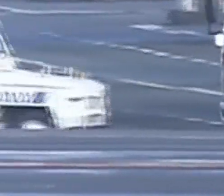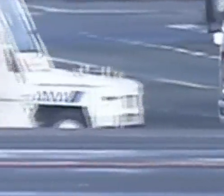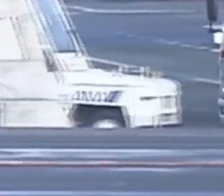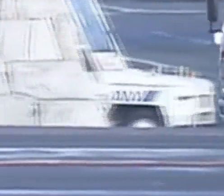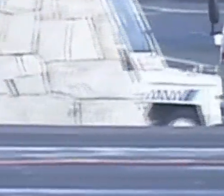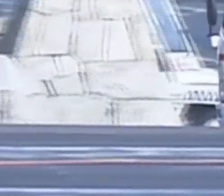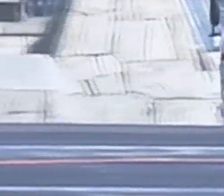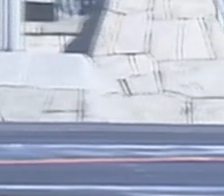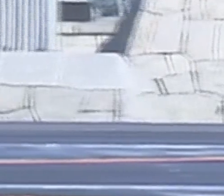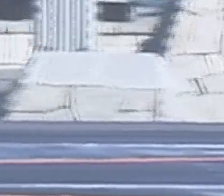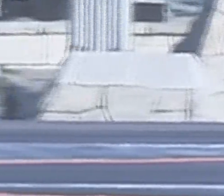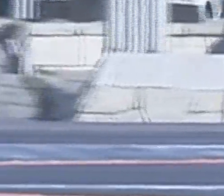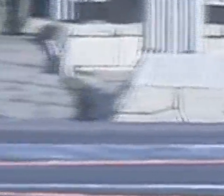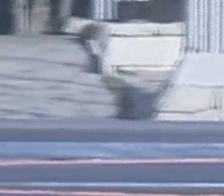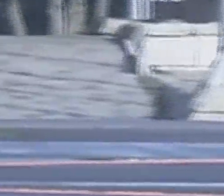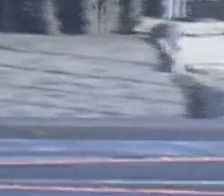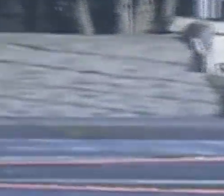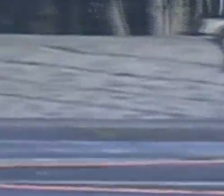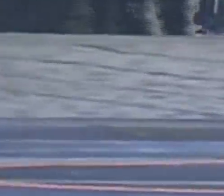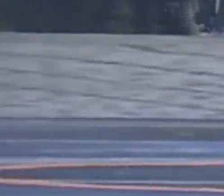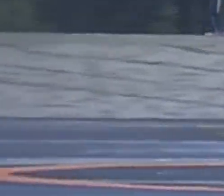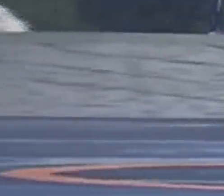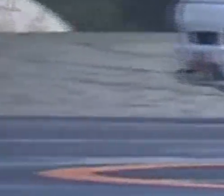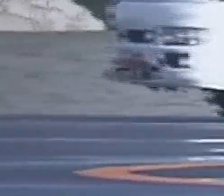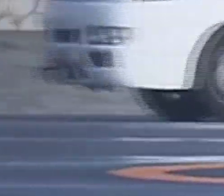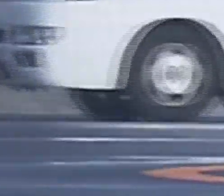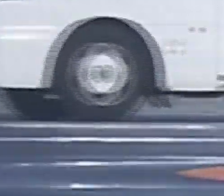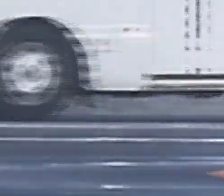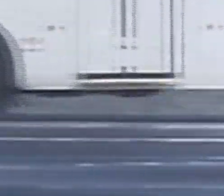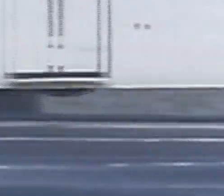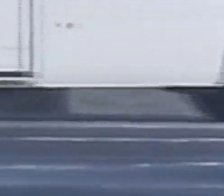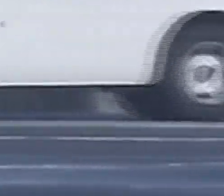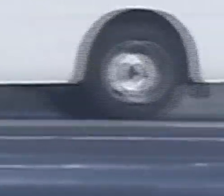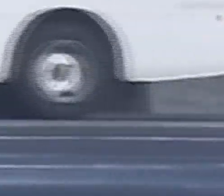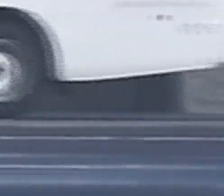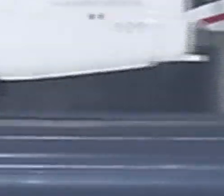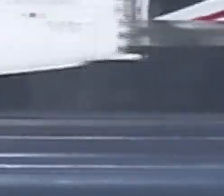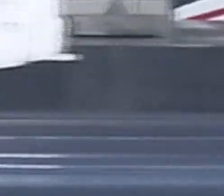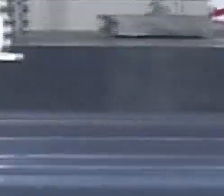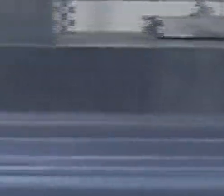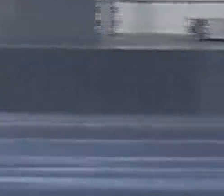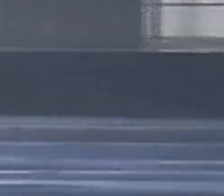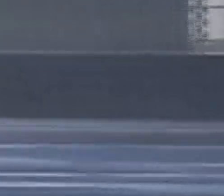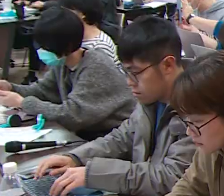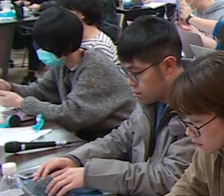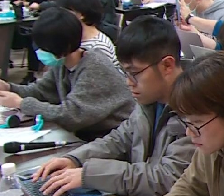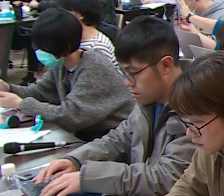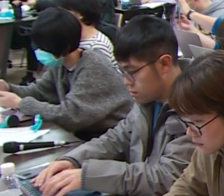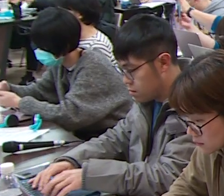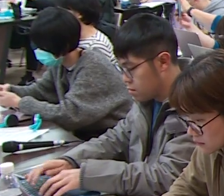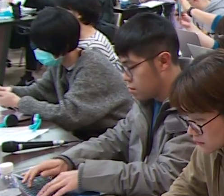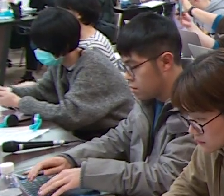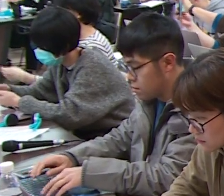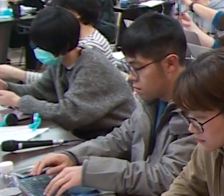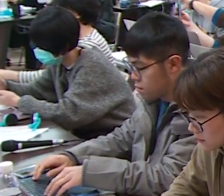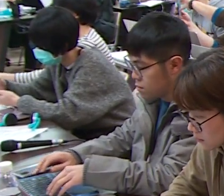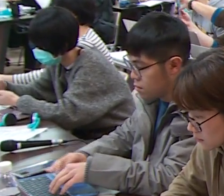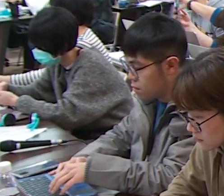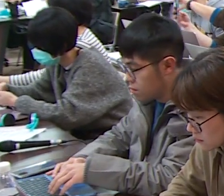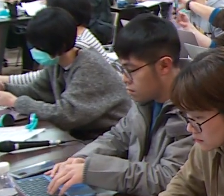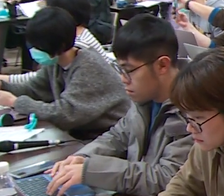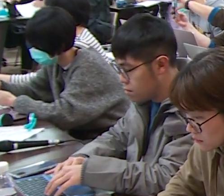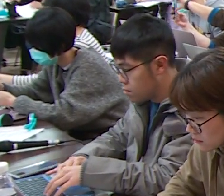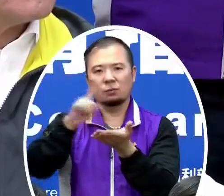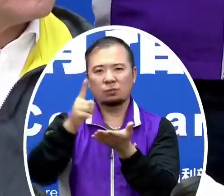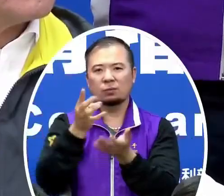机，在日本当地治疗完毕后搭机返台，搭机过程全程借护防疫。媒体询问为什么这名